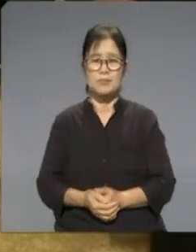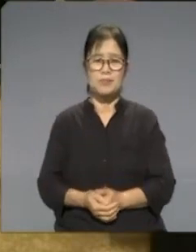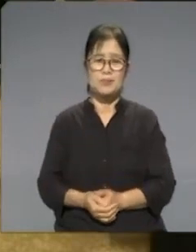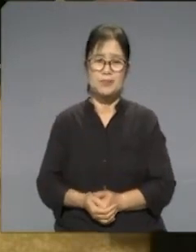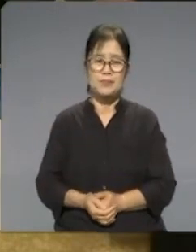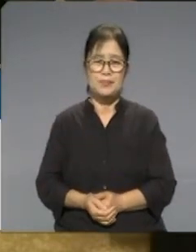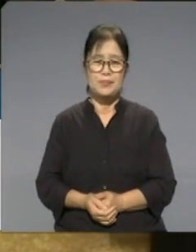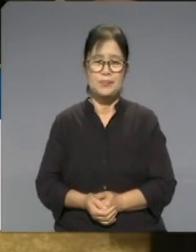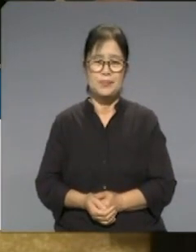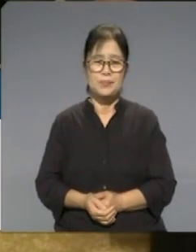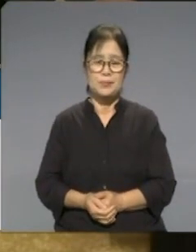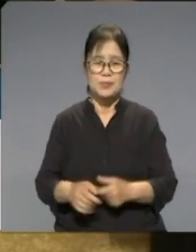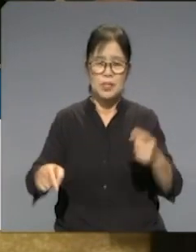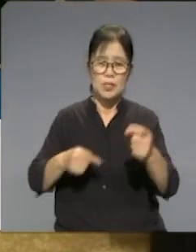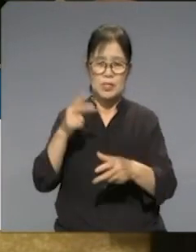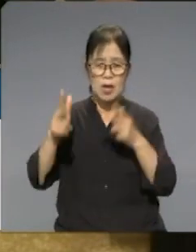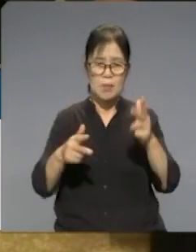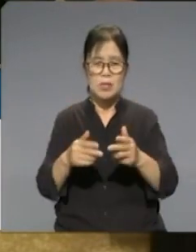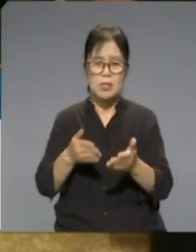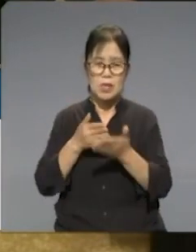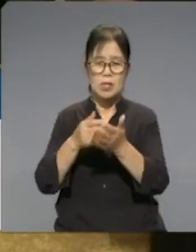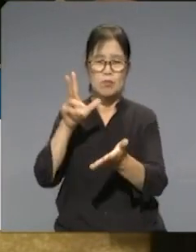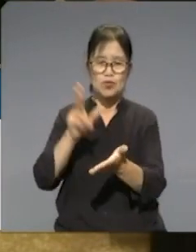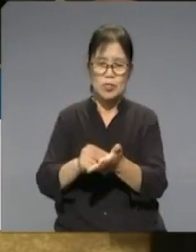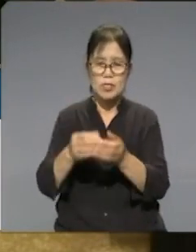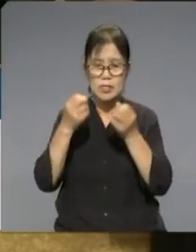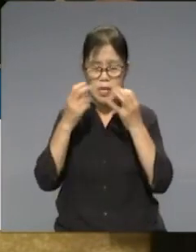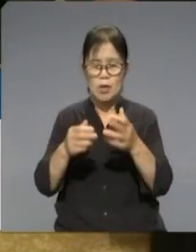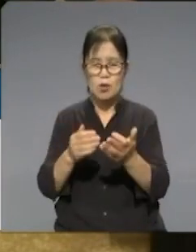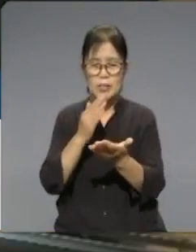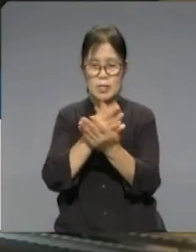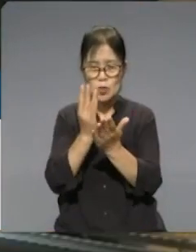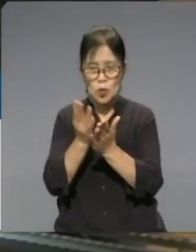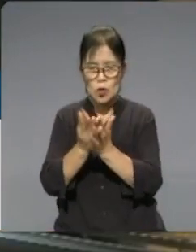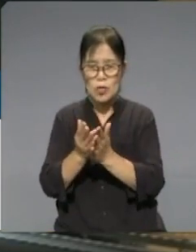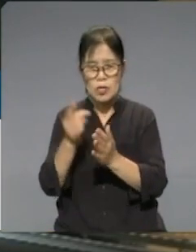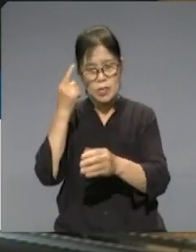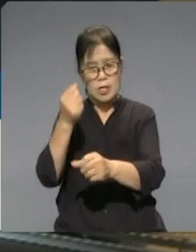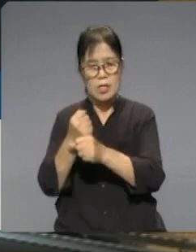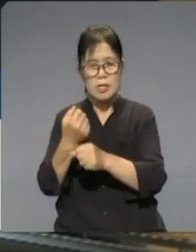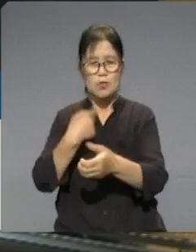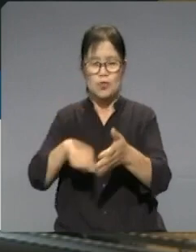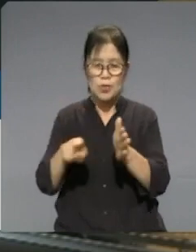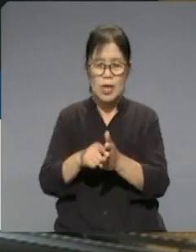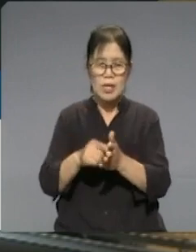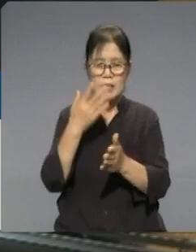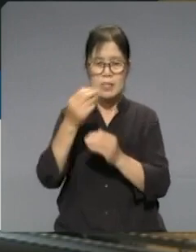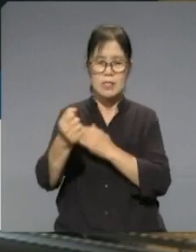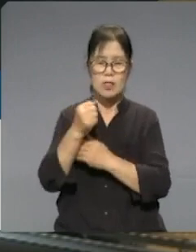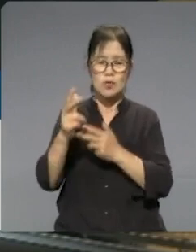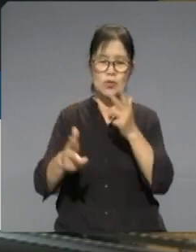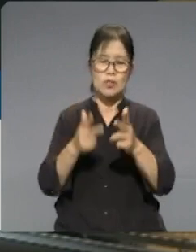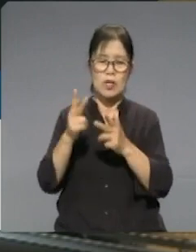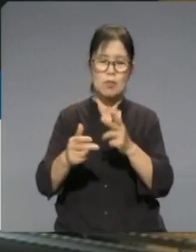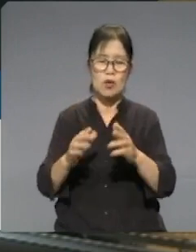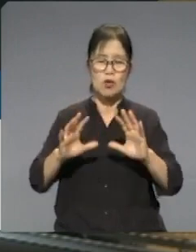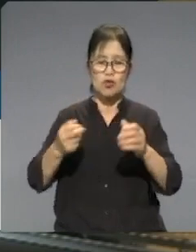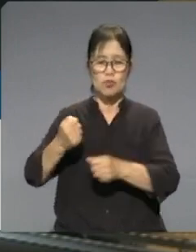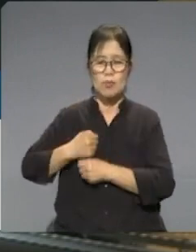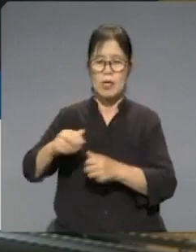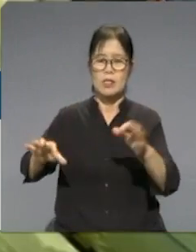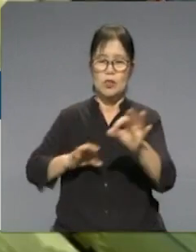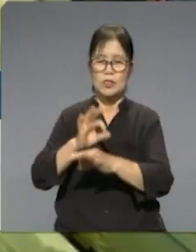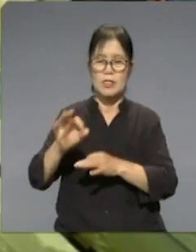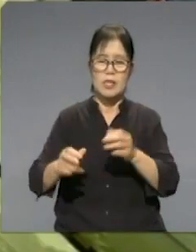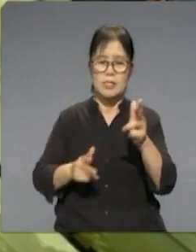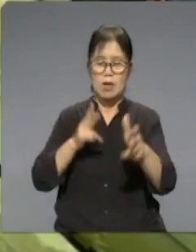사업에서 제기되는 문제들과 새로운 탄정을 계열 생산하기 위한 능력 조성 사업 등 국방 경제 사업이 중요